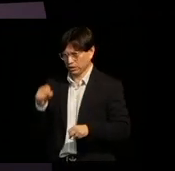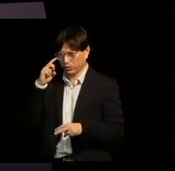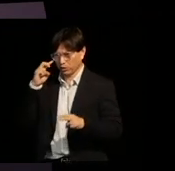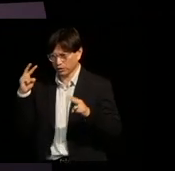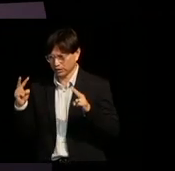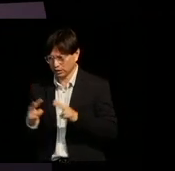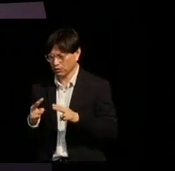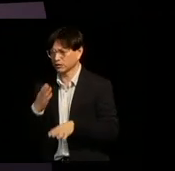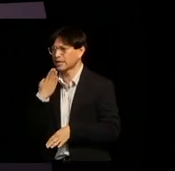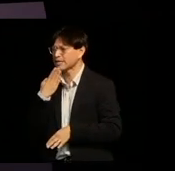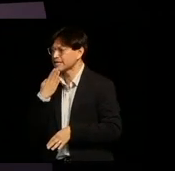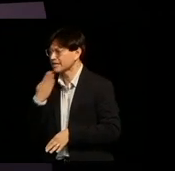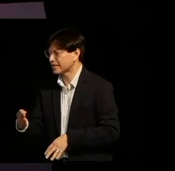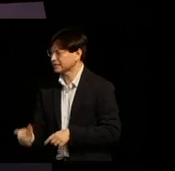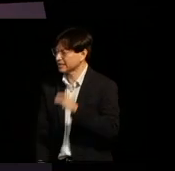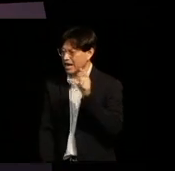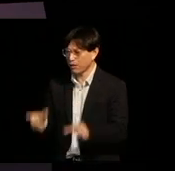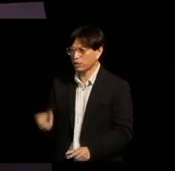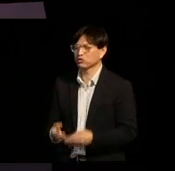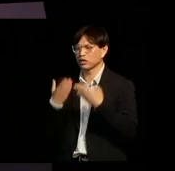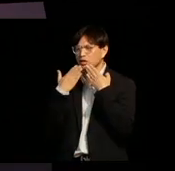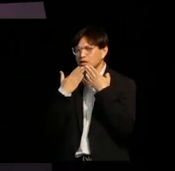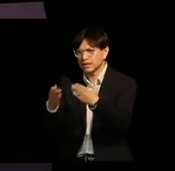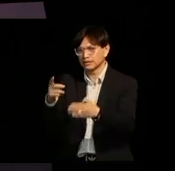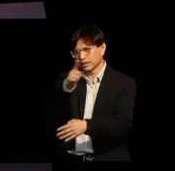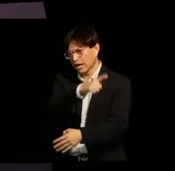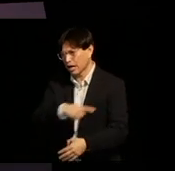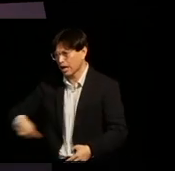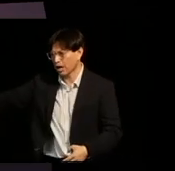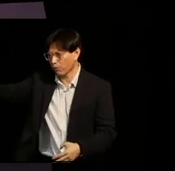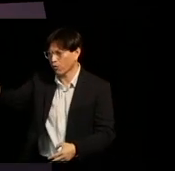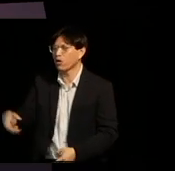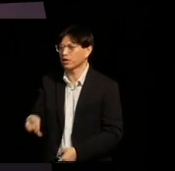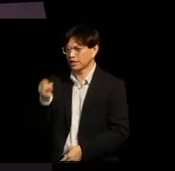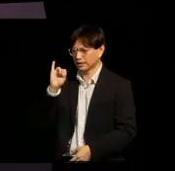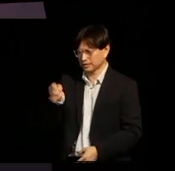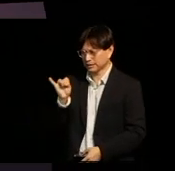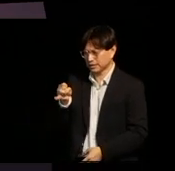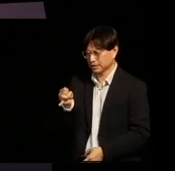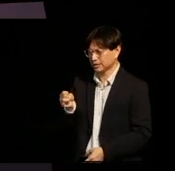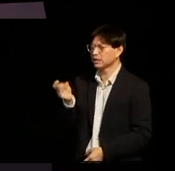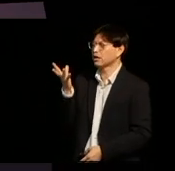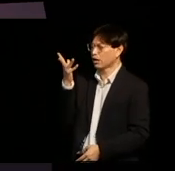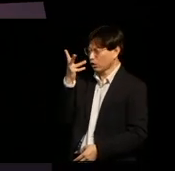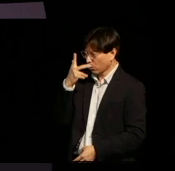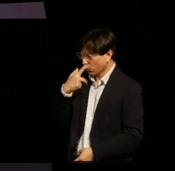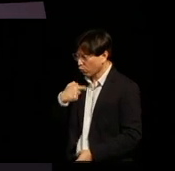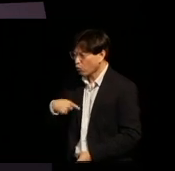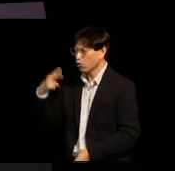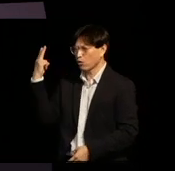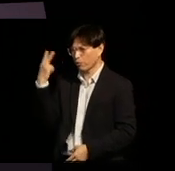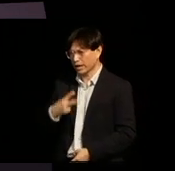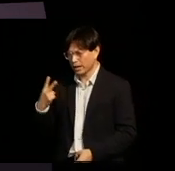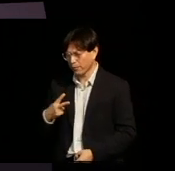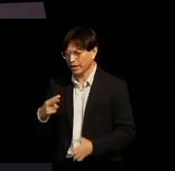ai relatori che ci sono stati ma soprattutto grazie a voi che avete scelto di dire sì e di dire Guarda voglio veramente essere quella Chiesa